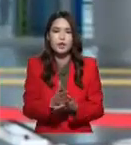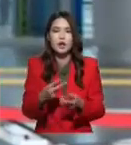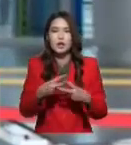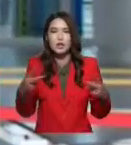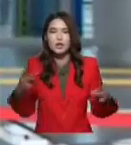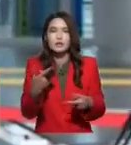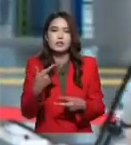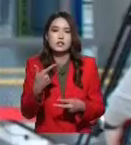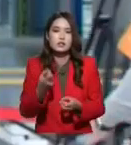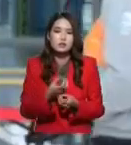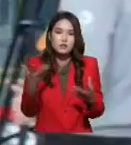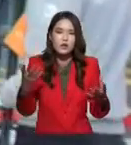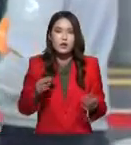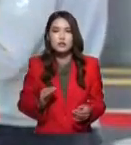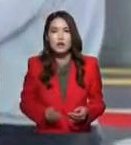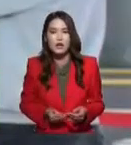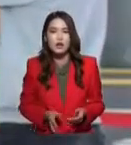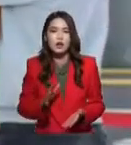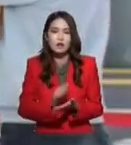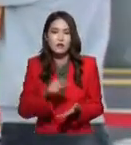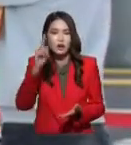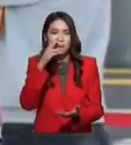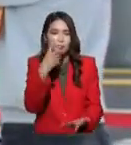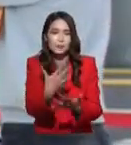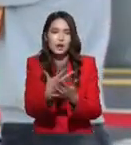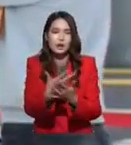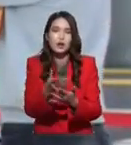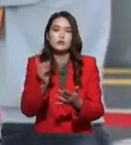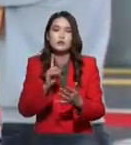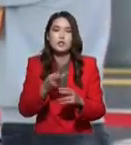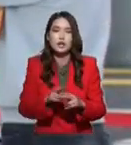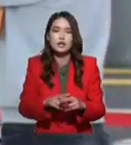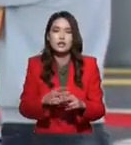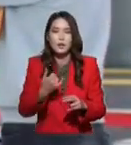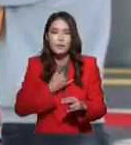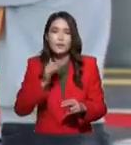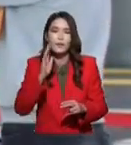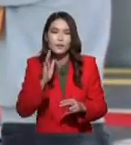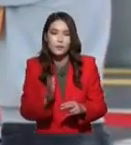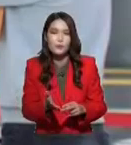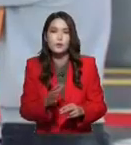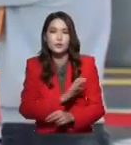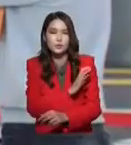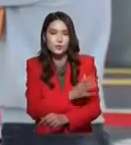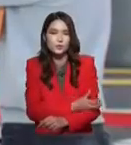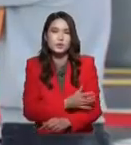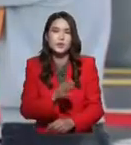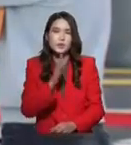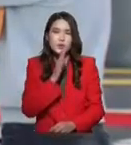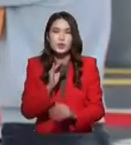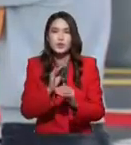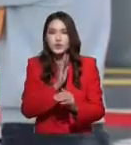является цветом кампании, который подчеркивает, что мы боремся с насилием в отношении женщин и